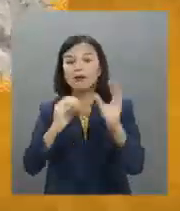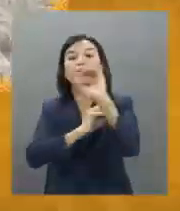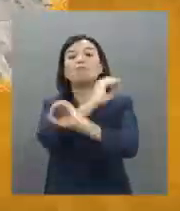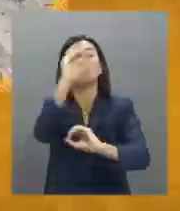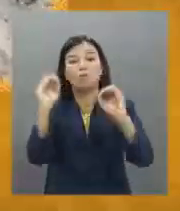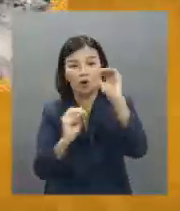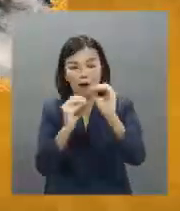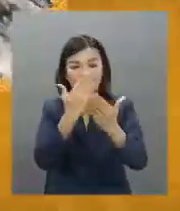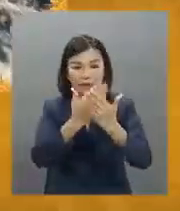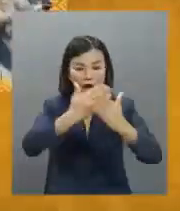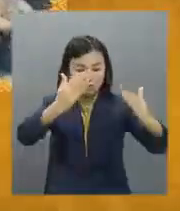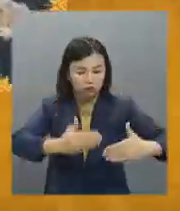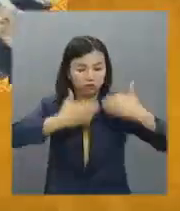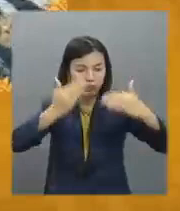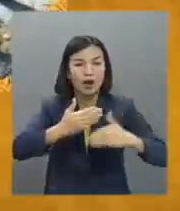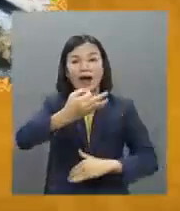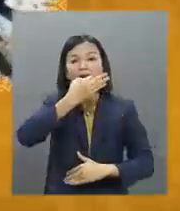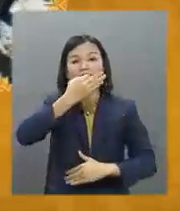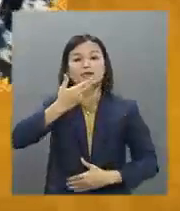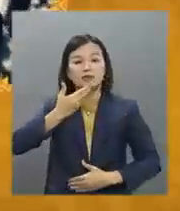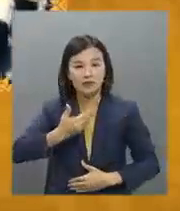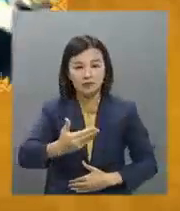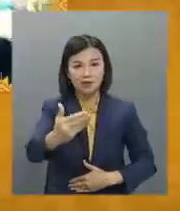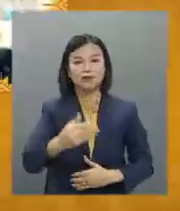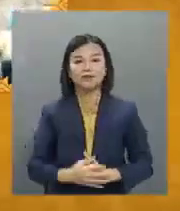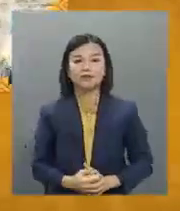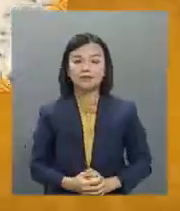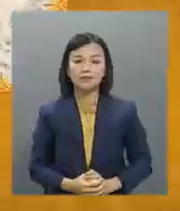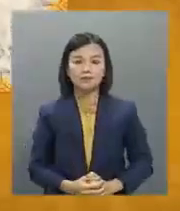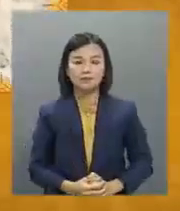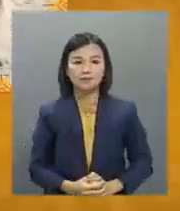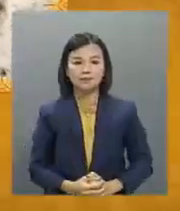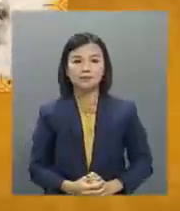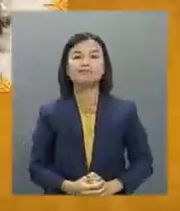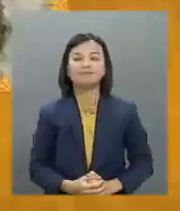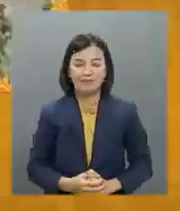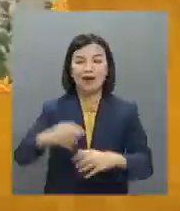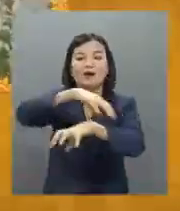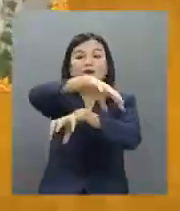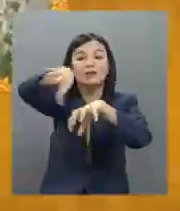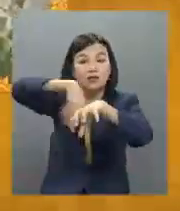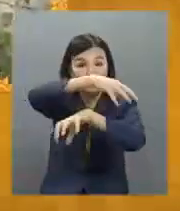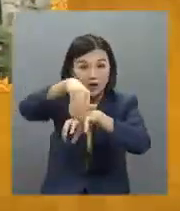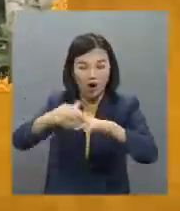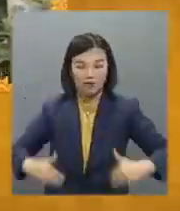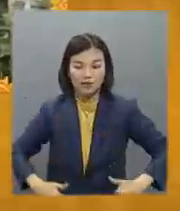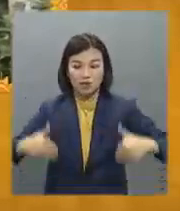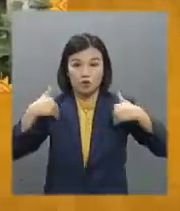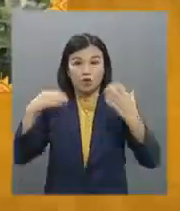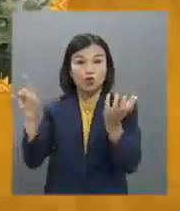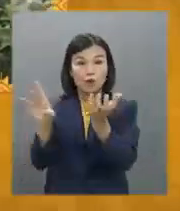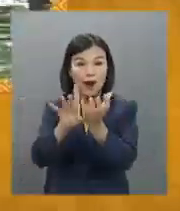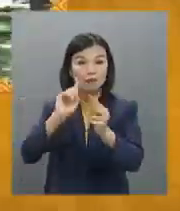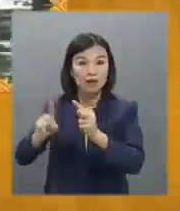นมีแหล่งผลิตอาหารที่ปลอดภัยแหล่งรายได้และสร้างอาชีพที่ยั่งยืนด้านสิ่งแวดล้